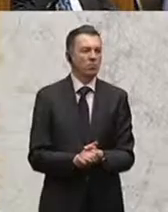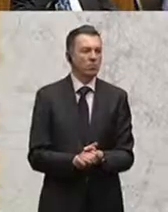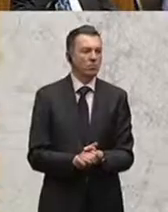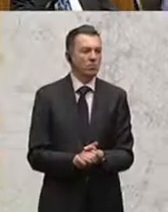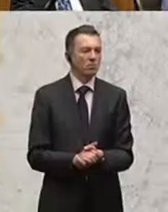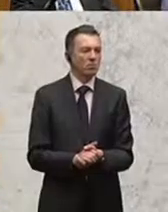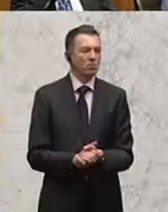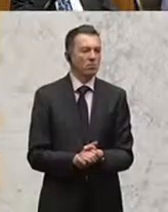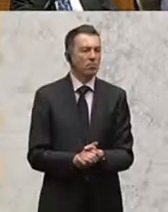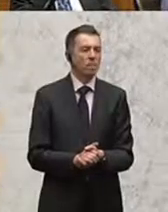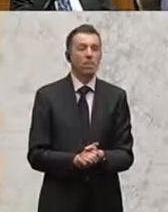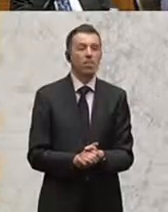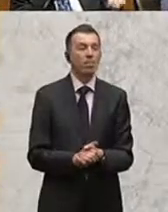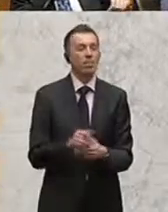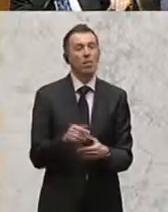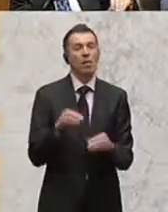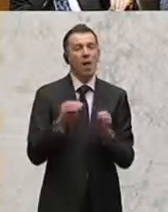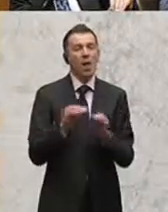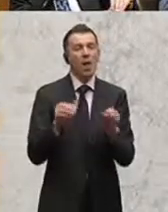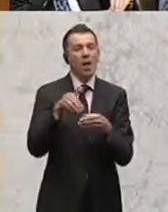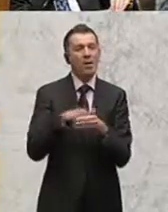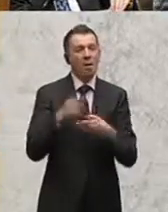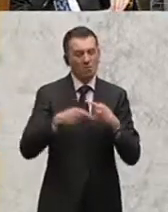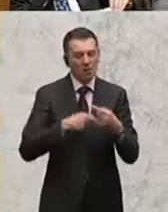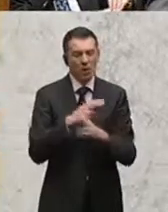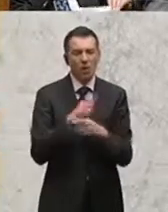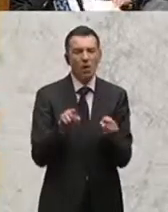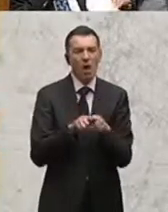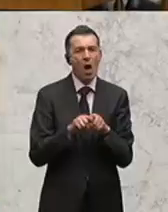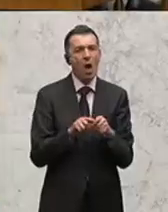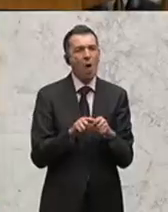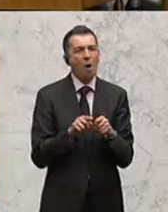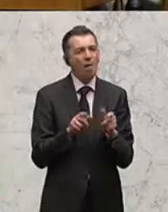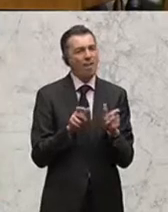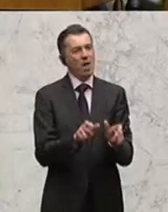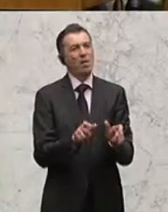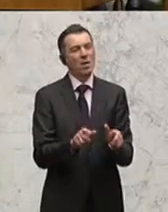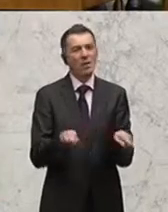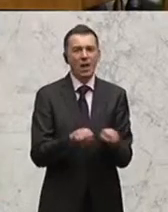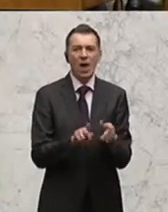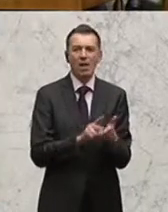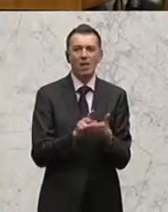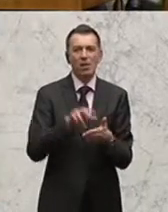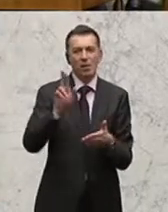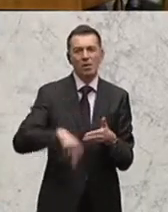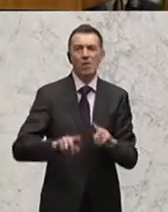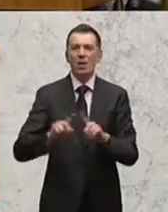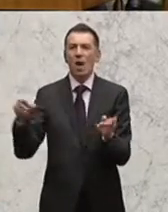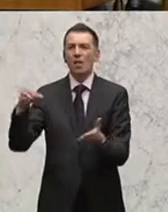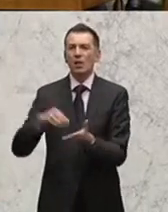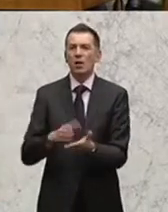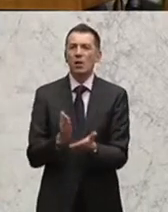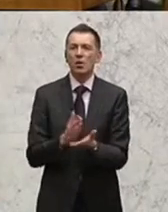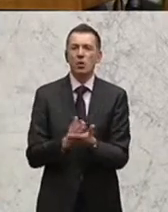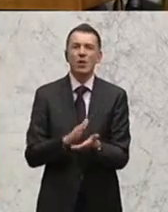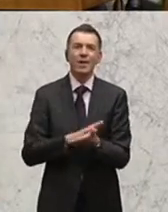solche Lehrinhalte und solche Entwicklungen in Österreich auch zu verhindern. Und gleichzeitig werden in Wien und anderen Städten